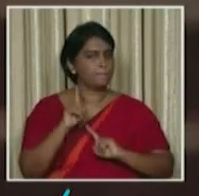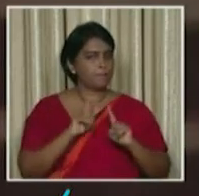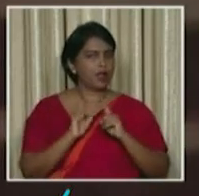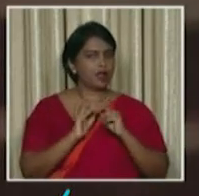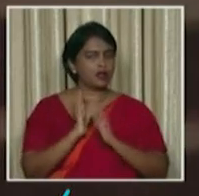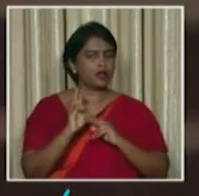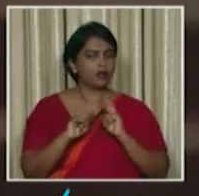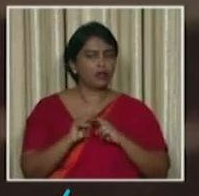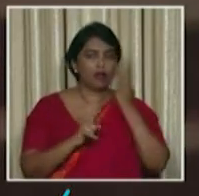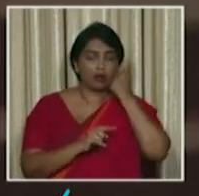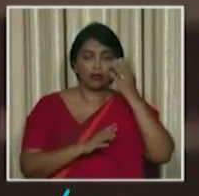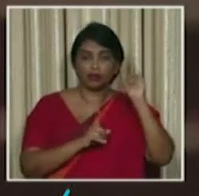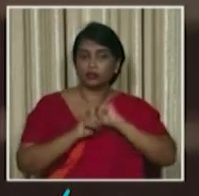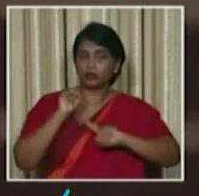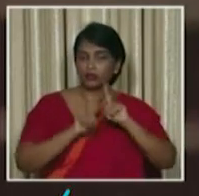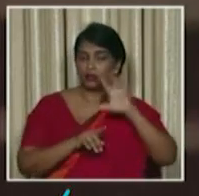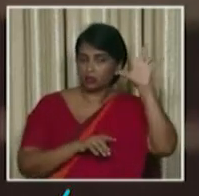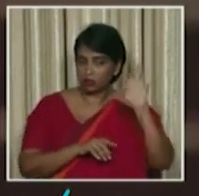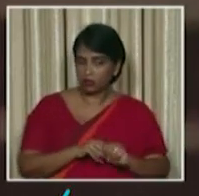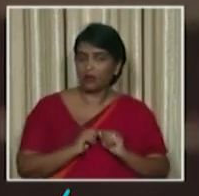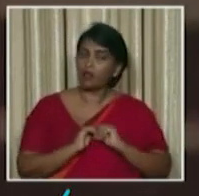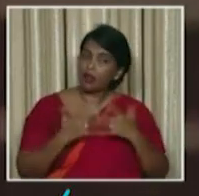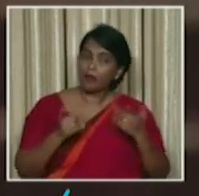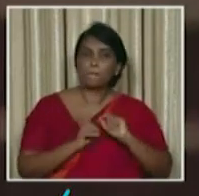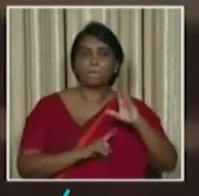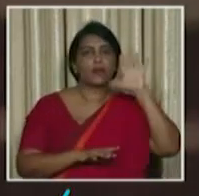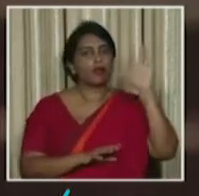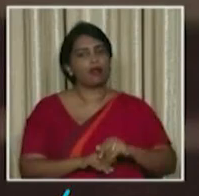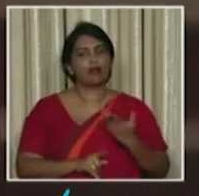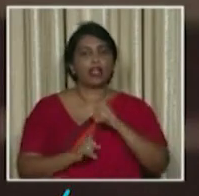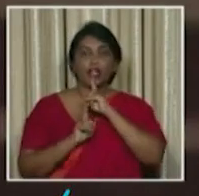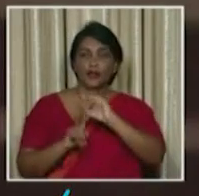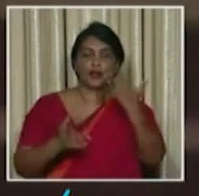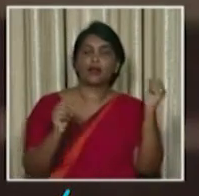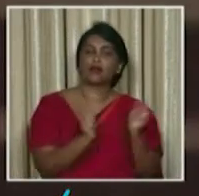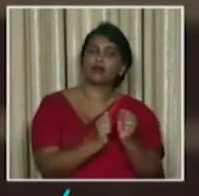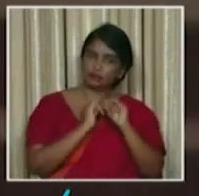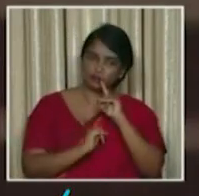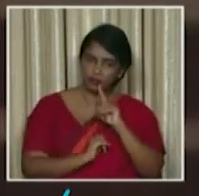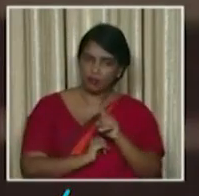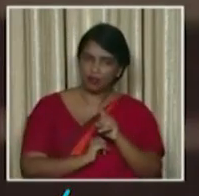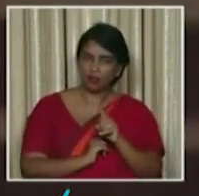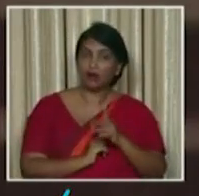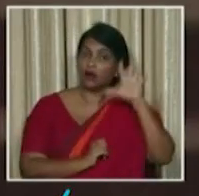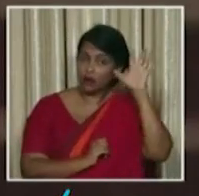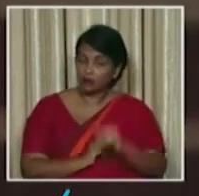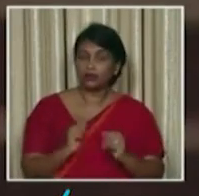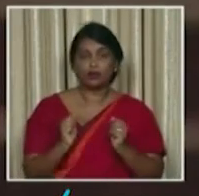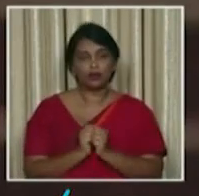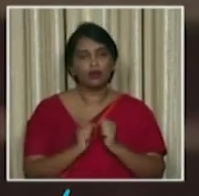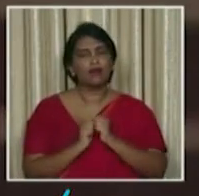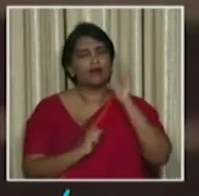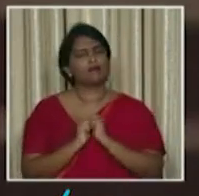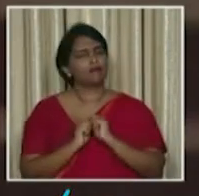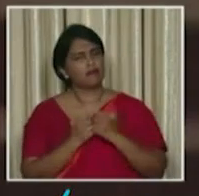IMF එකේ යෝජනා පිළිබඳව සාකච්ඡා කරන්න ගෙනාවේ නැත්නම් කියන්නේ පාර්ලිමේන්තුවට කියන්නේ නැතුව මේක කරා කියලා ඒ දොස් කියනවා. ගෙනල්ලා කරාම කියනවා ගෙනාපු එක